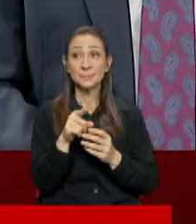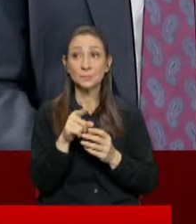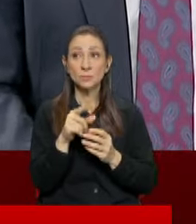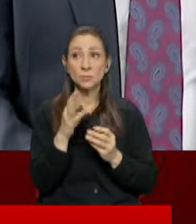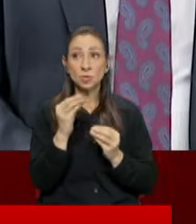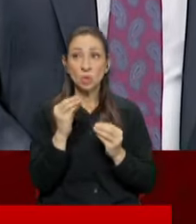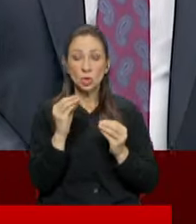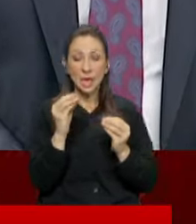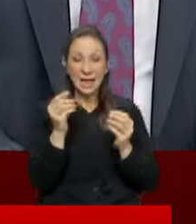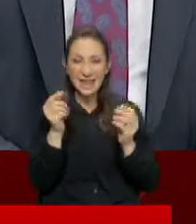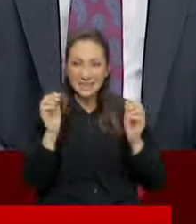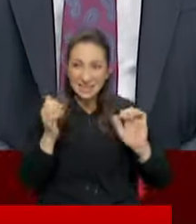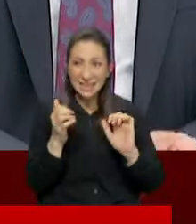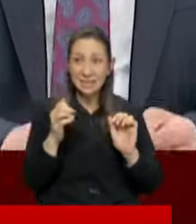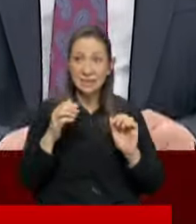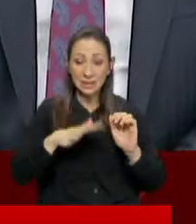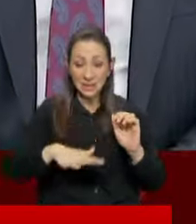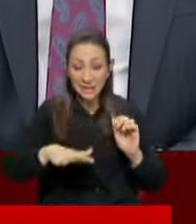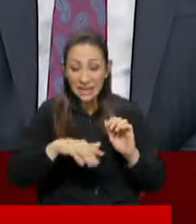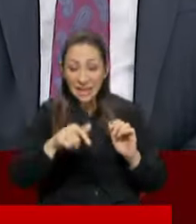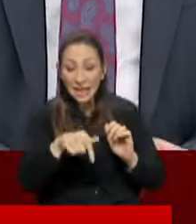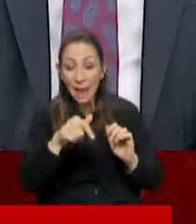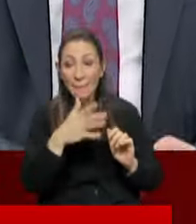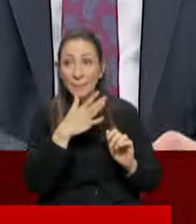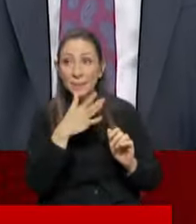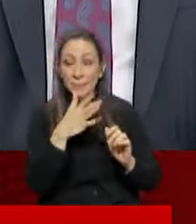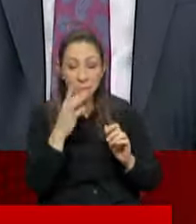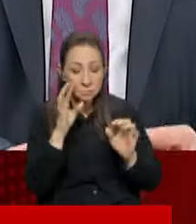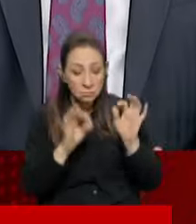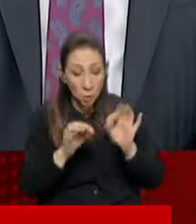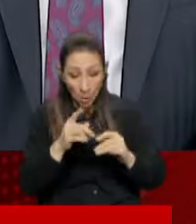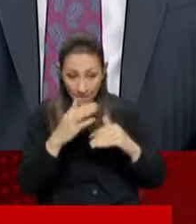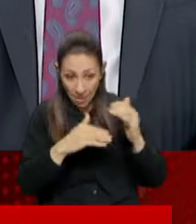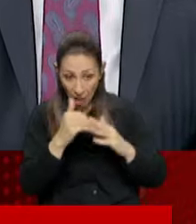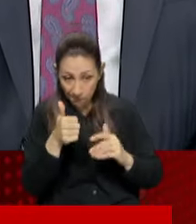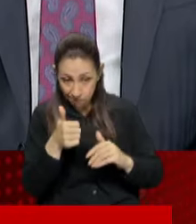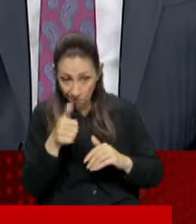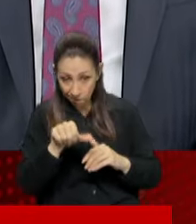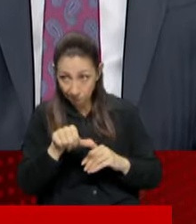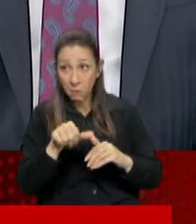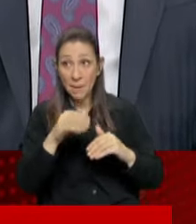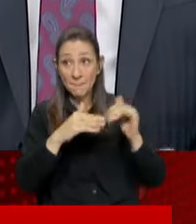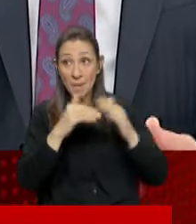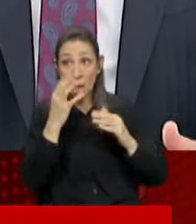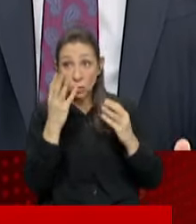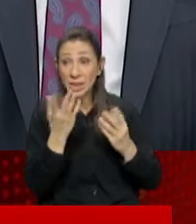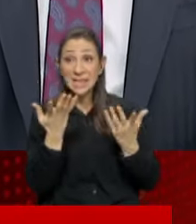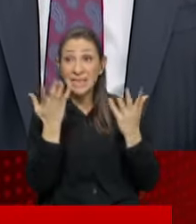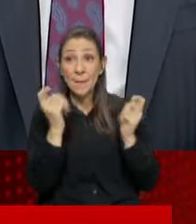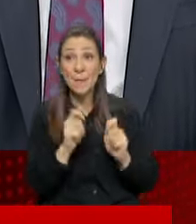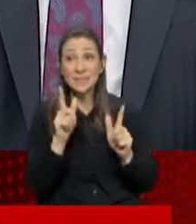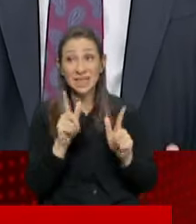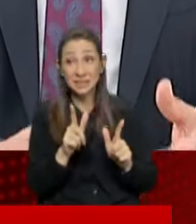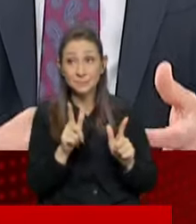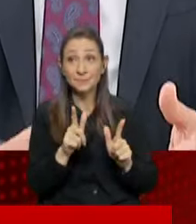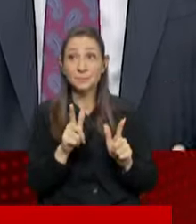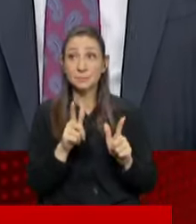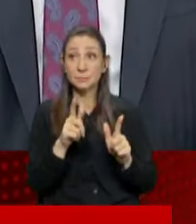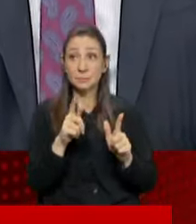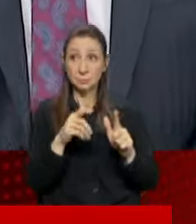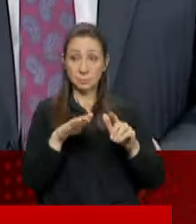çok dar anlamda jeolojik etüt yapıp orada bina yapılır mı yapılmaz mı? Bina yapılacaksa nasıl bir bina yapılmalı? Hani